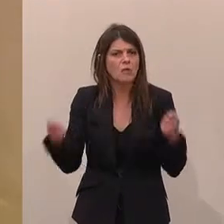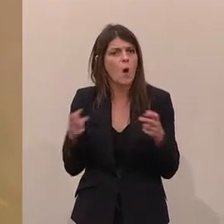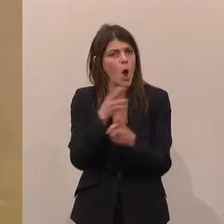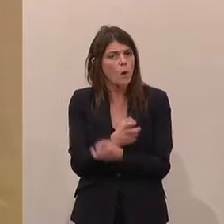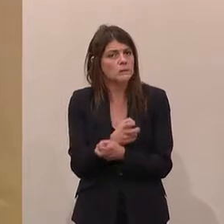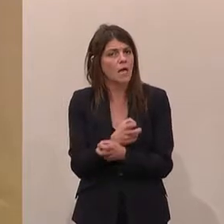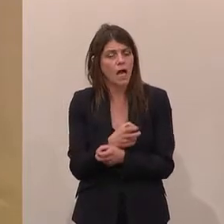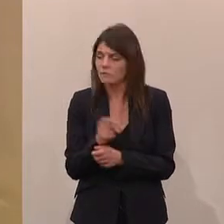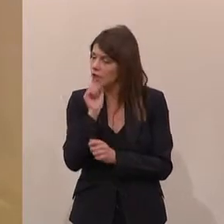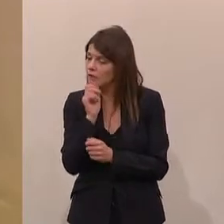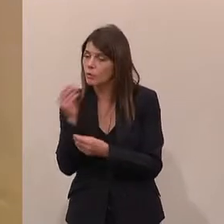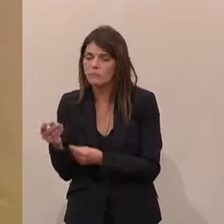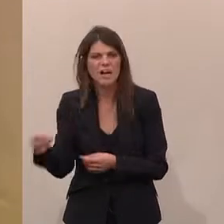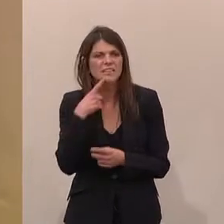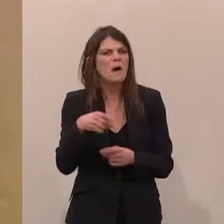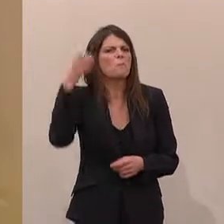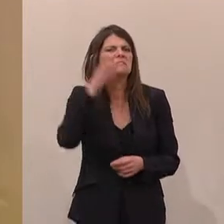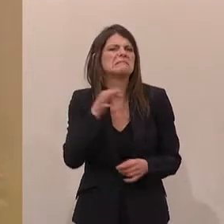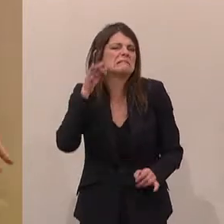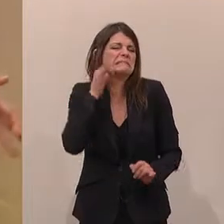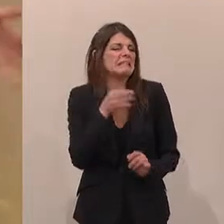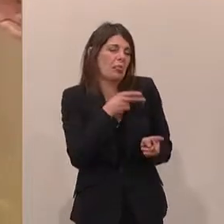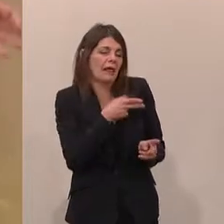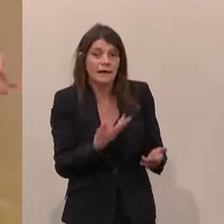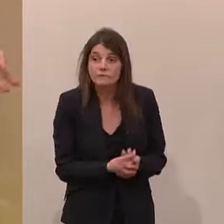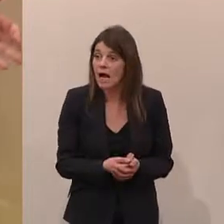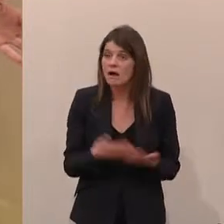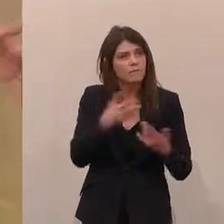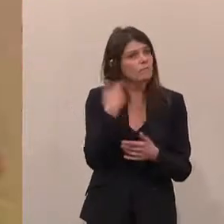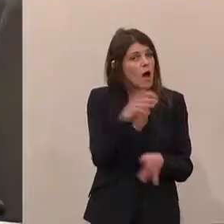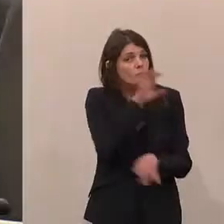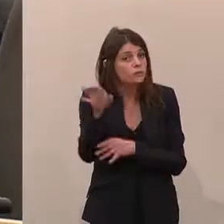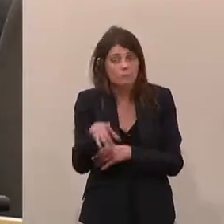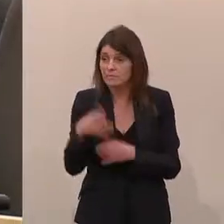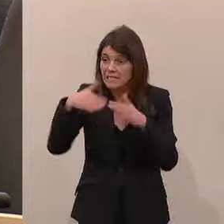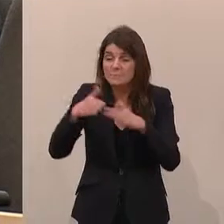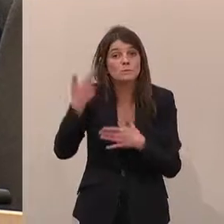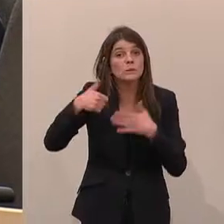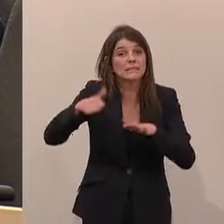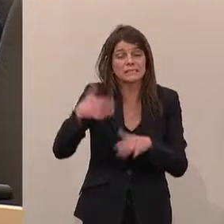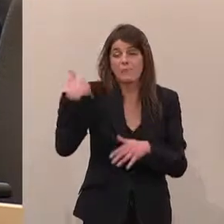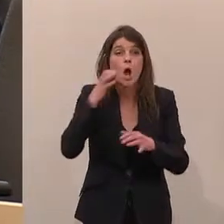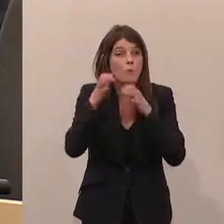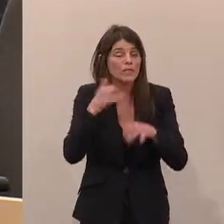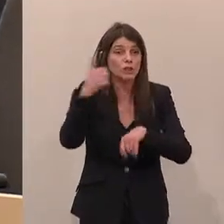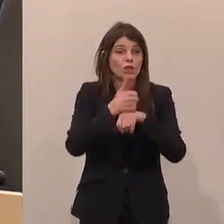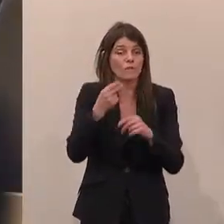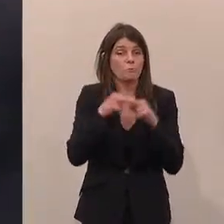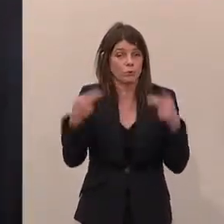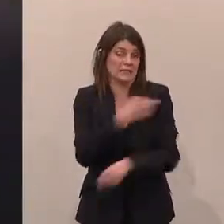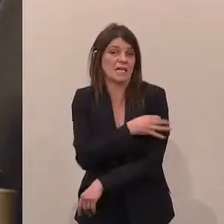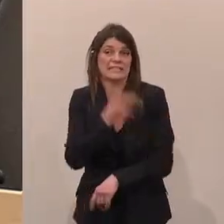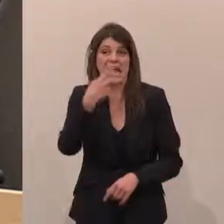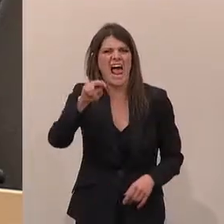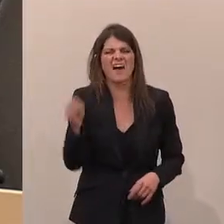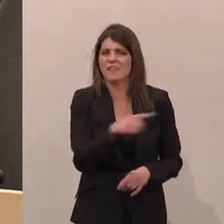ihn als Prinzessin bezeichnet hat? Wo war der Aufschrei, als im Dezember 2016 der damalige Kommunikationschef und Bundeskanzler Kern nach der